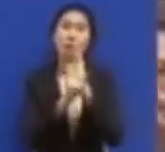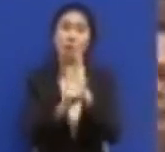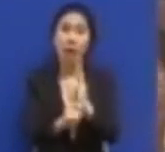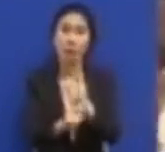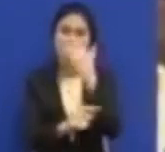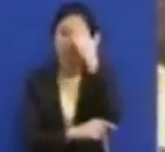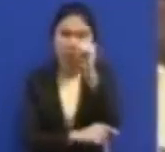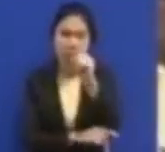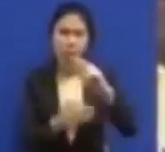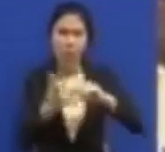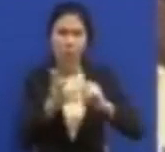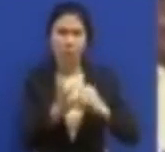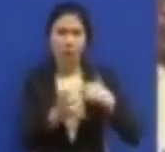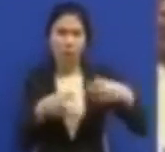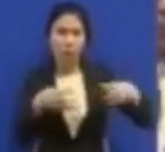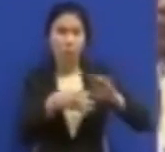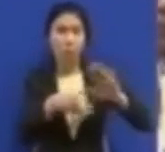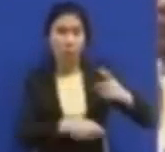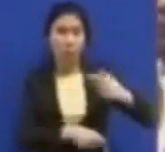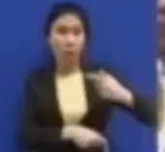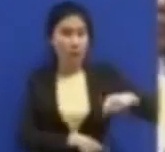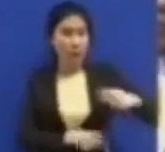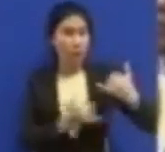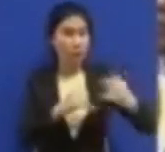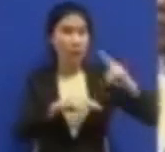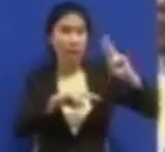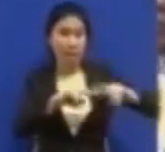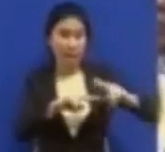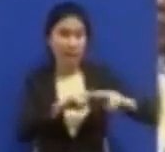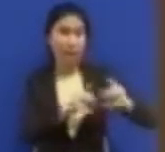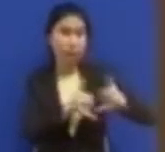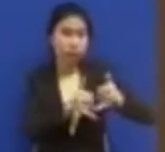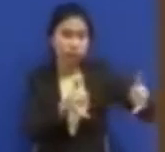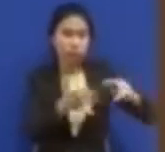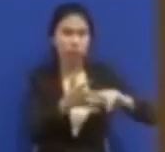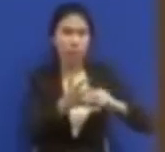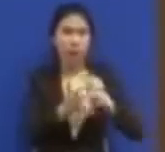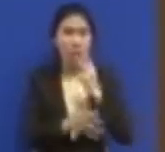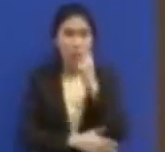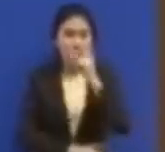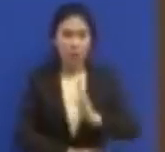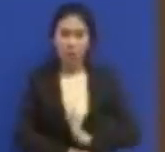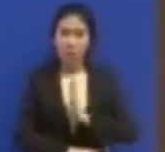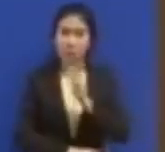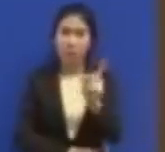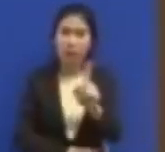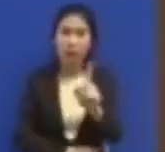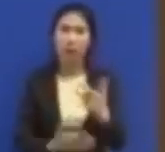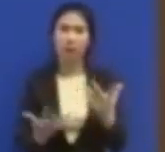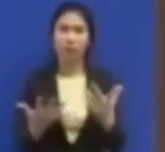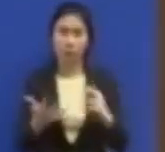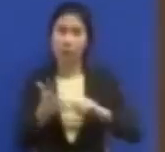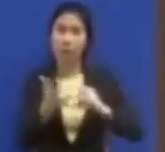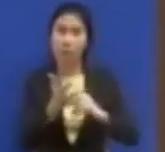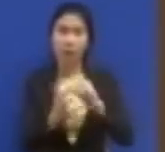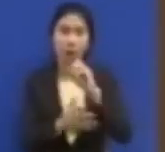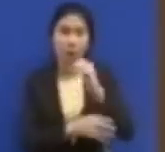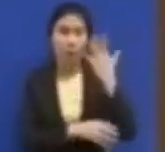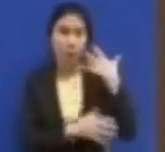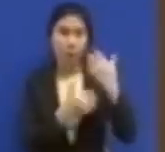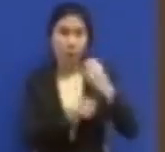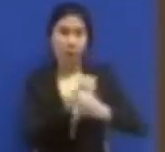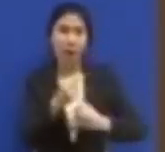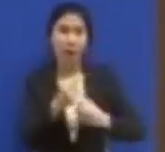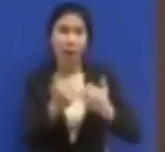ขของฝ่ายนิติบัญญัติที่นั่งอยู่บนบัลลังก์ต่อไปนี้เนี่ยท่านจะสง่างามได้ยังไงครับยิ่งท่านฉลองครบรอบ91ปีน